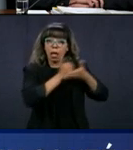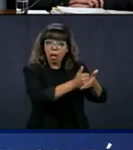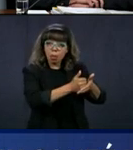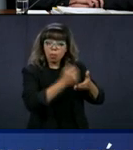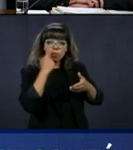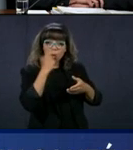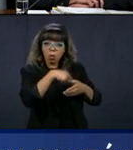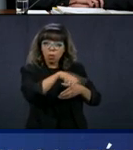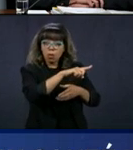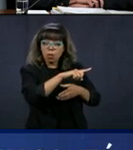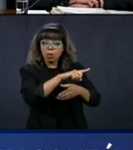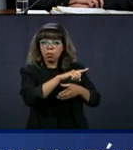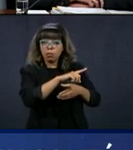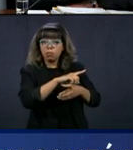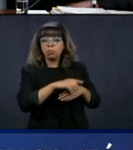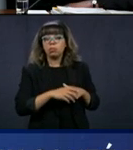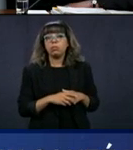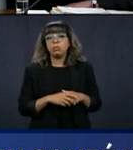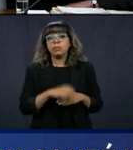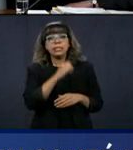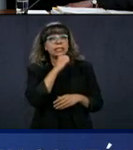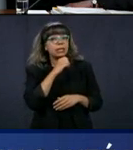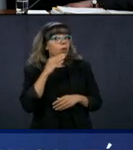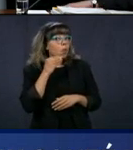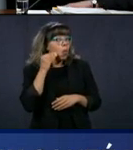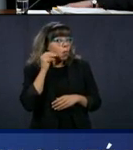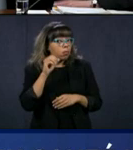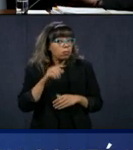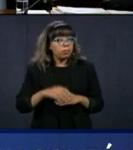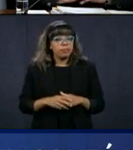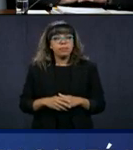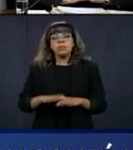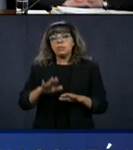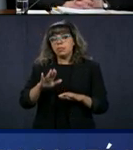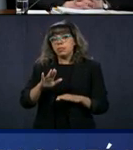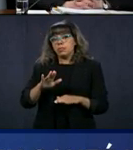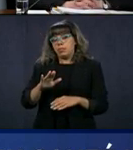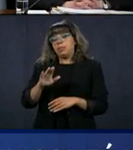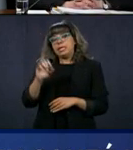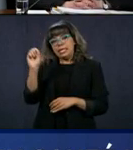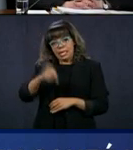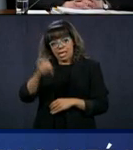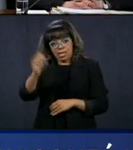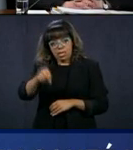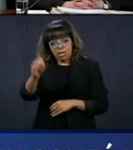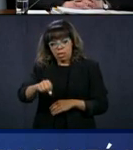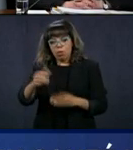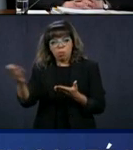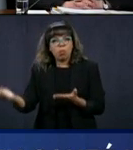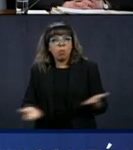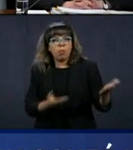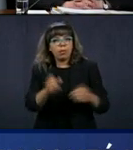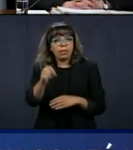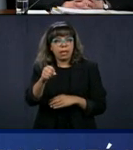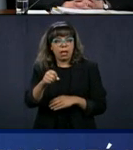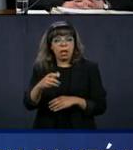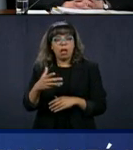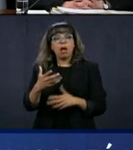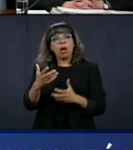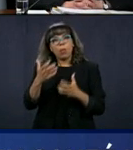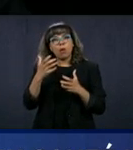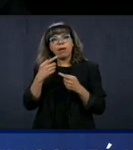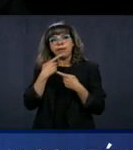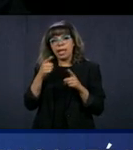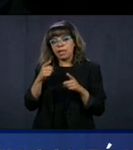autorisés à entrer dans la résidence s'il y a des cas de COVID confirmés? Réponse. Je vais vous donner une première réponse et le Dr Aouda sera en mesure